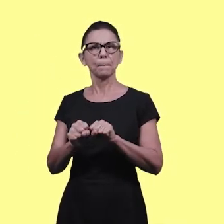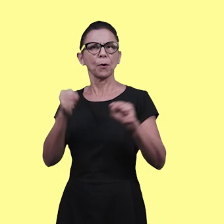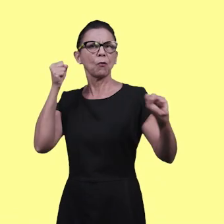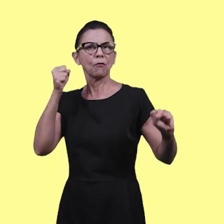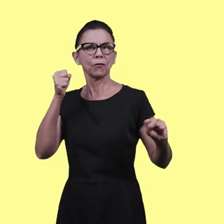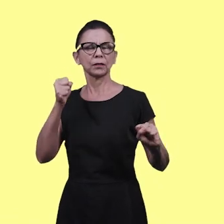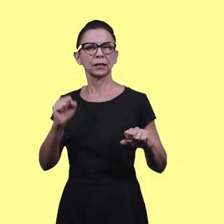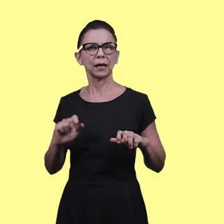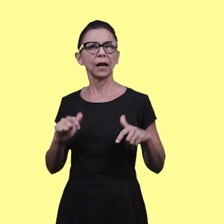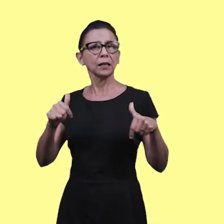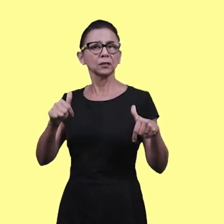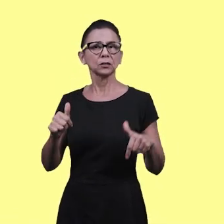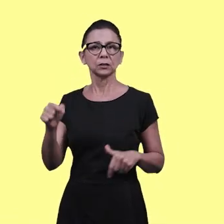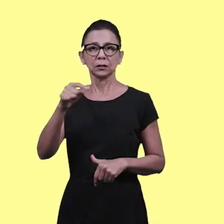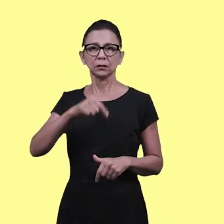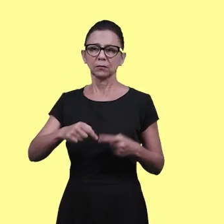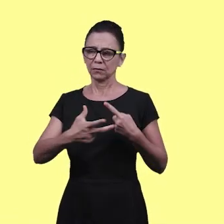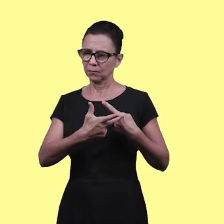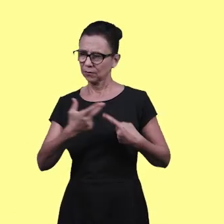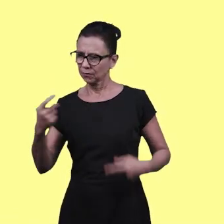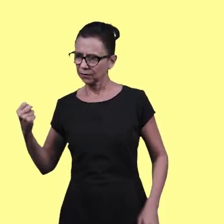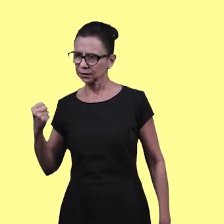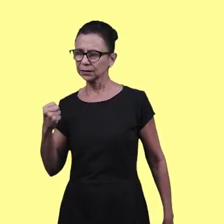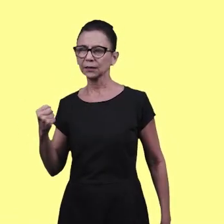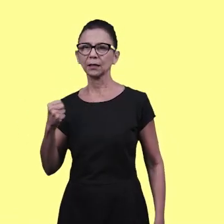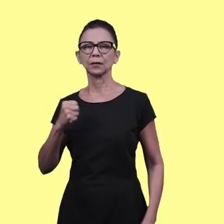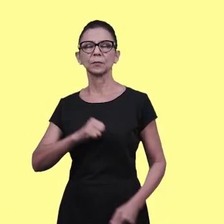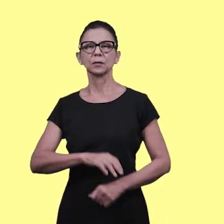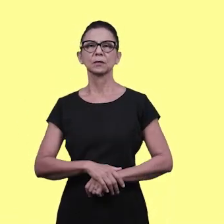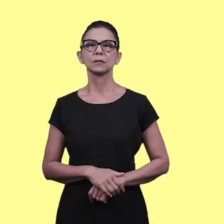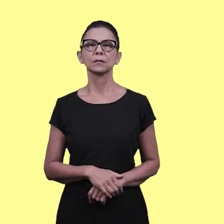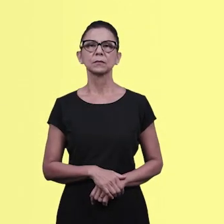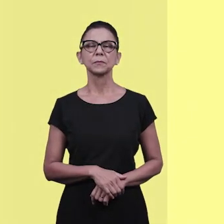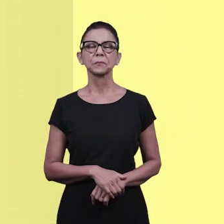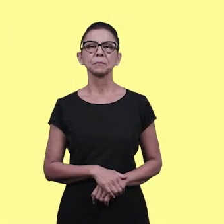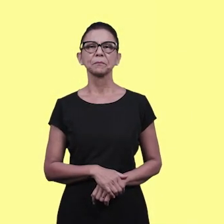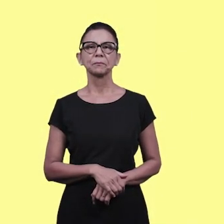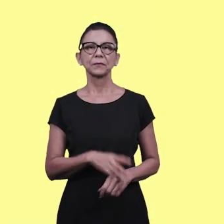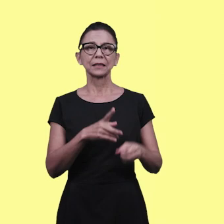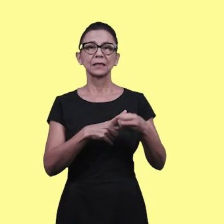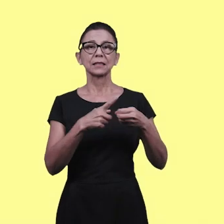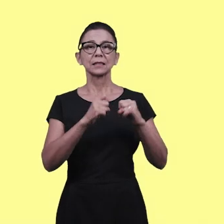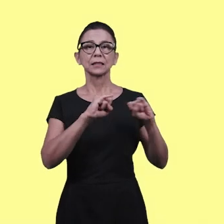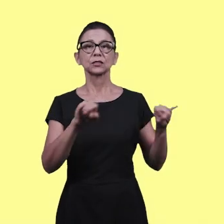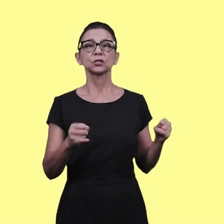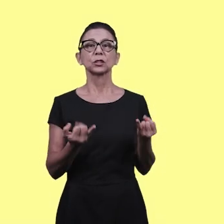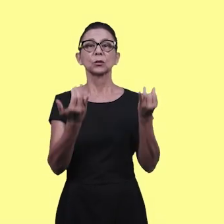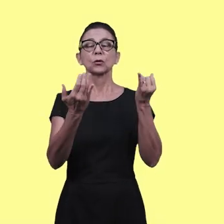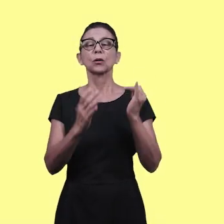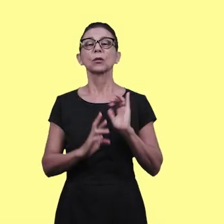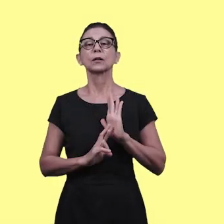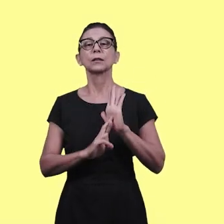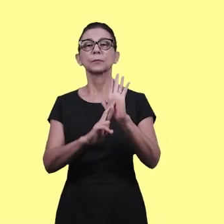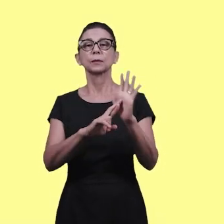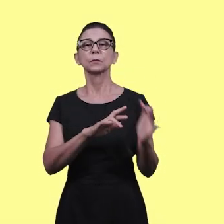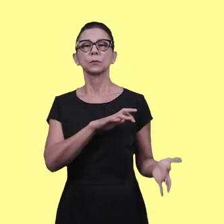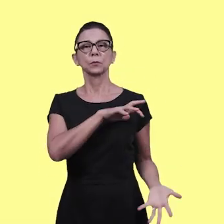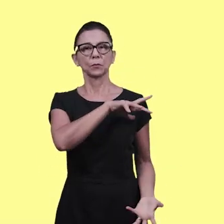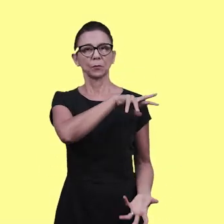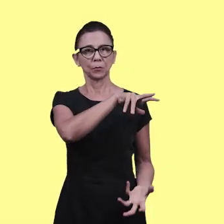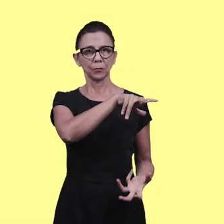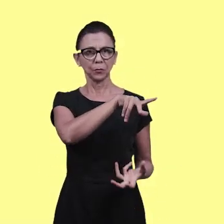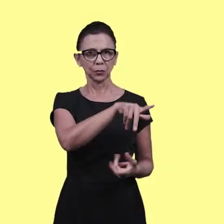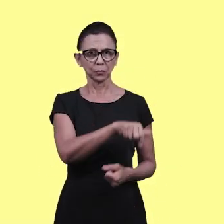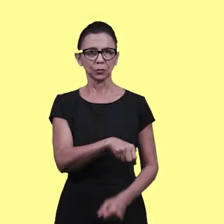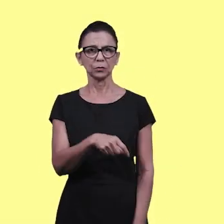Et pour cela, nous sommes vainqueurs. Et Jéricho, Jéricho représente le monde. C'est ce monde que